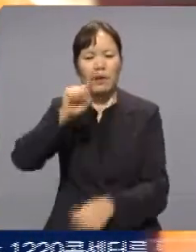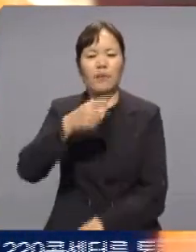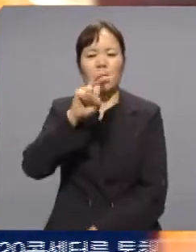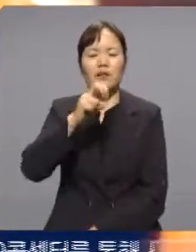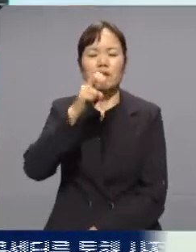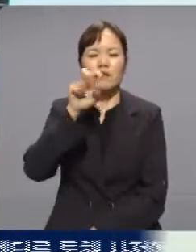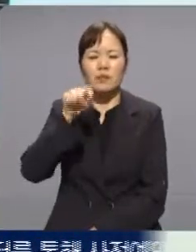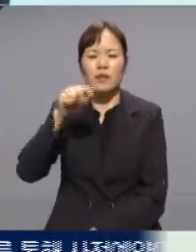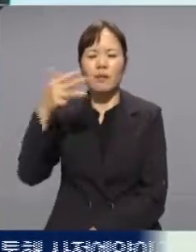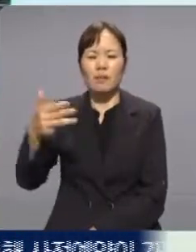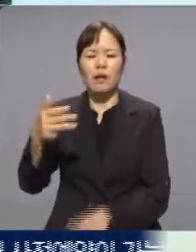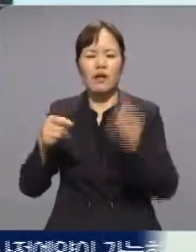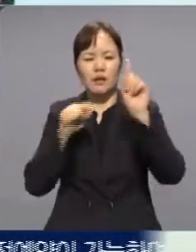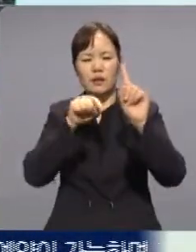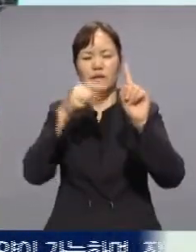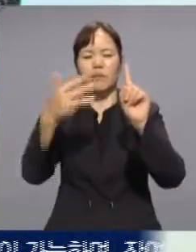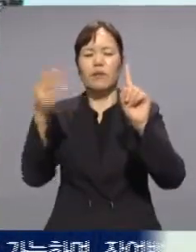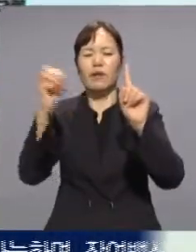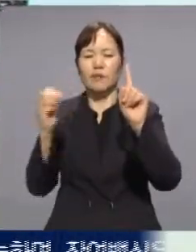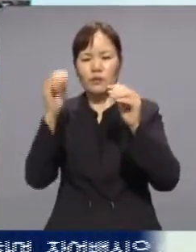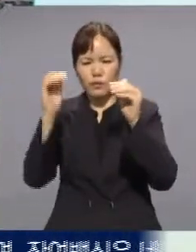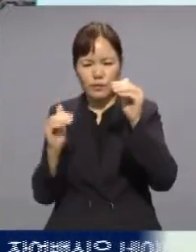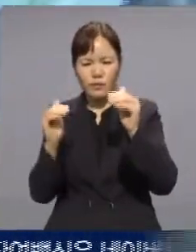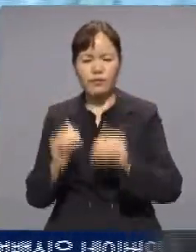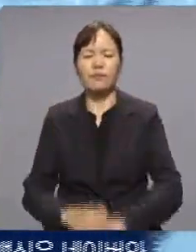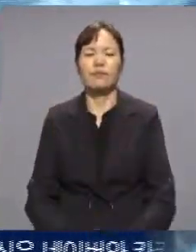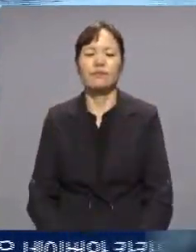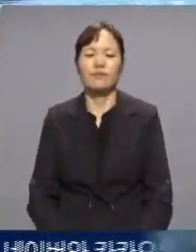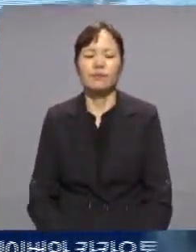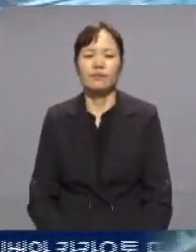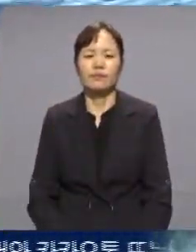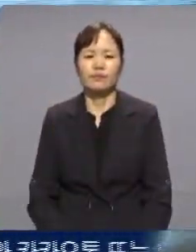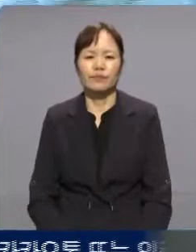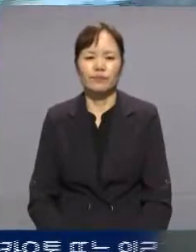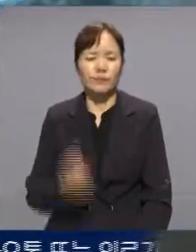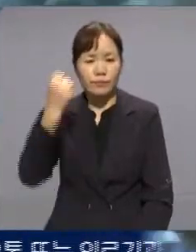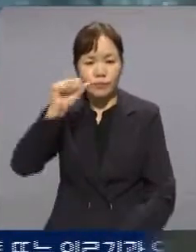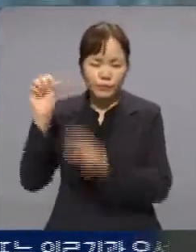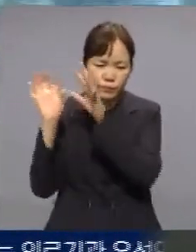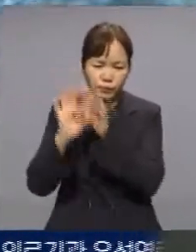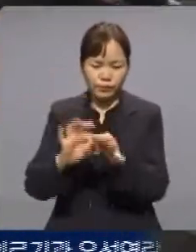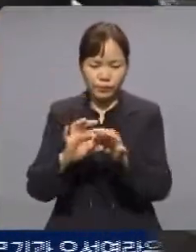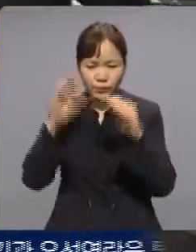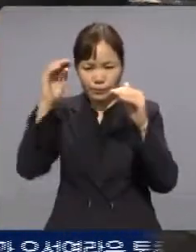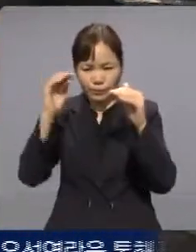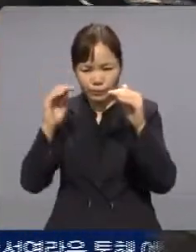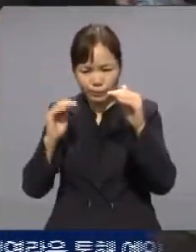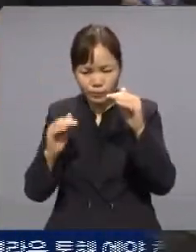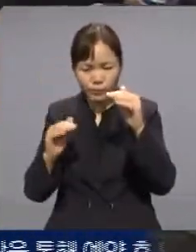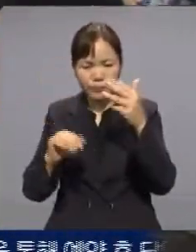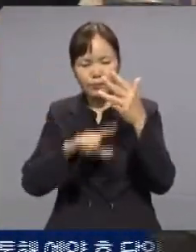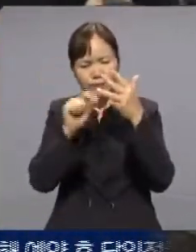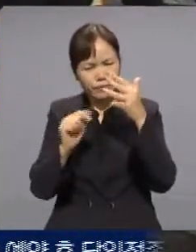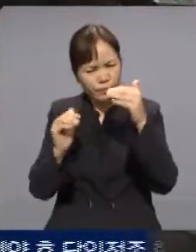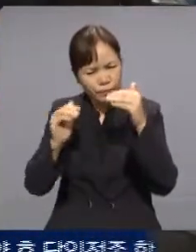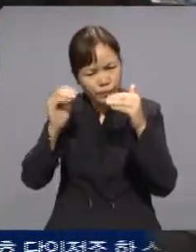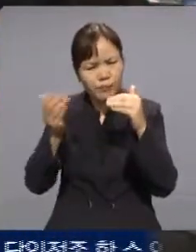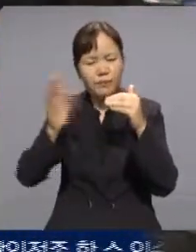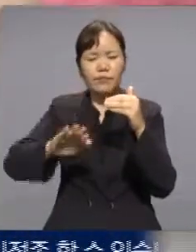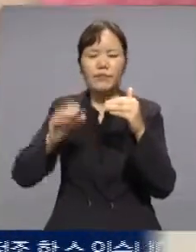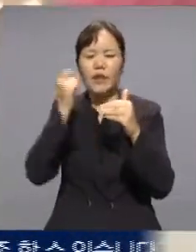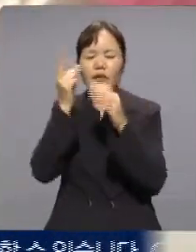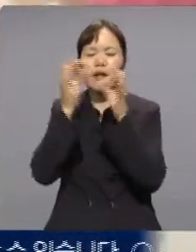120.8로 1.8% 감소했습니다. 5개월 연속 감소하다 8월 반등했지만 한 달